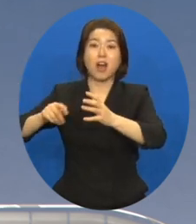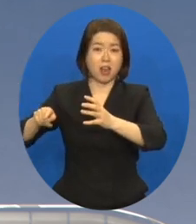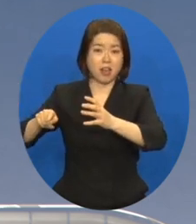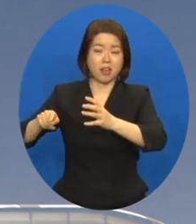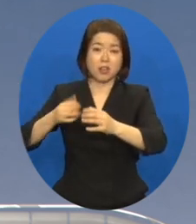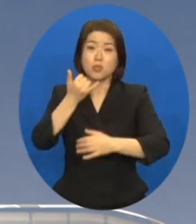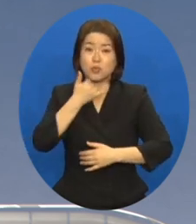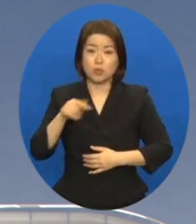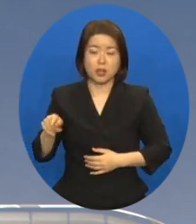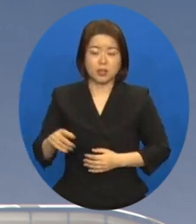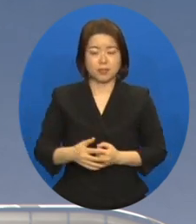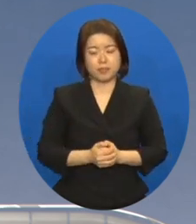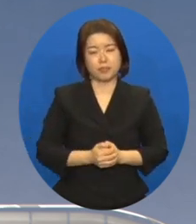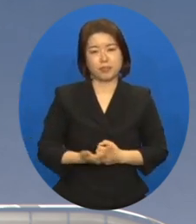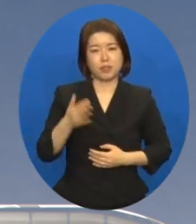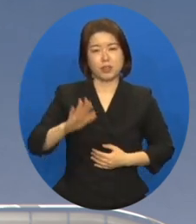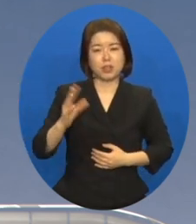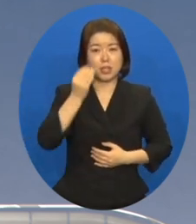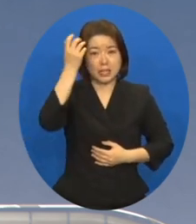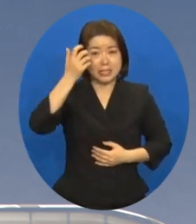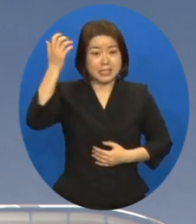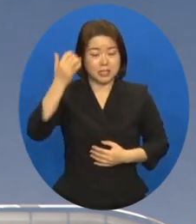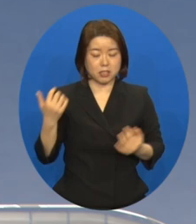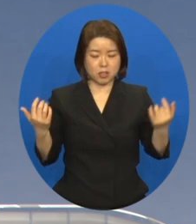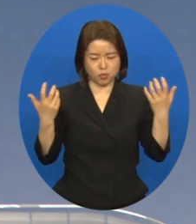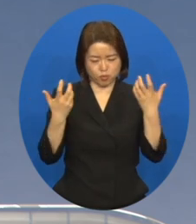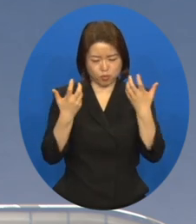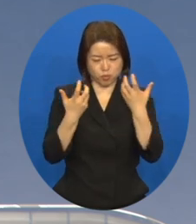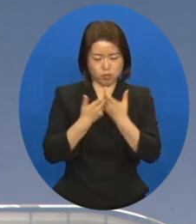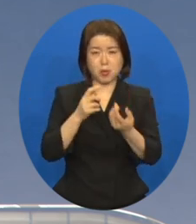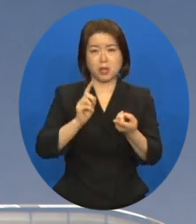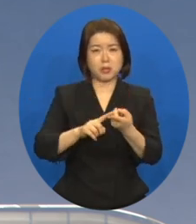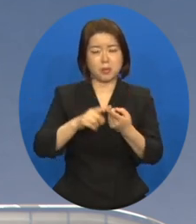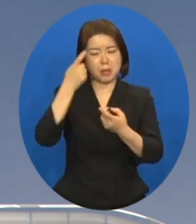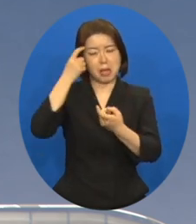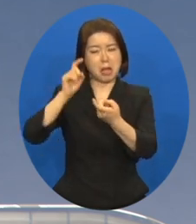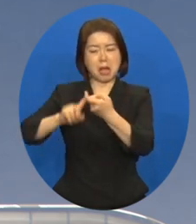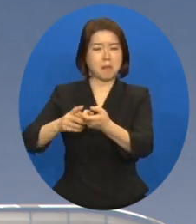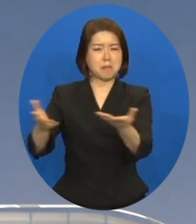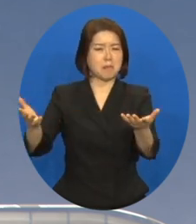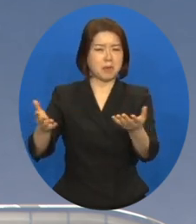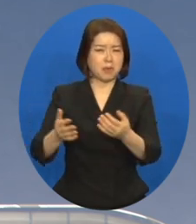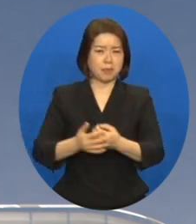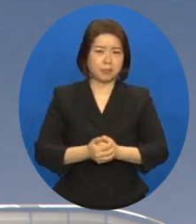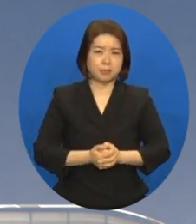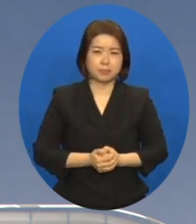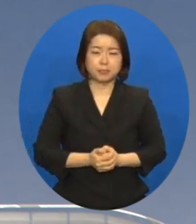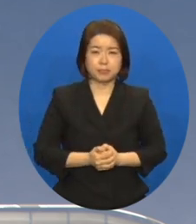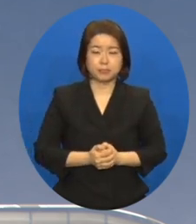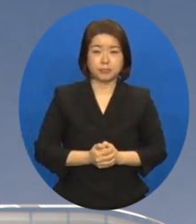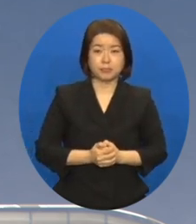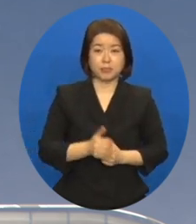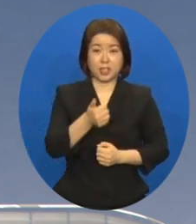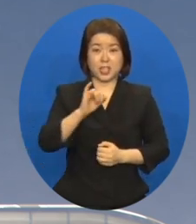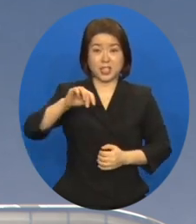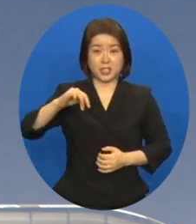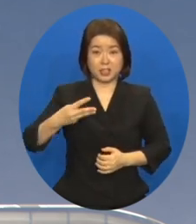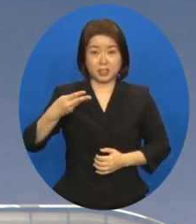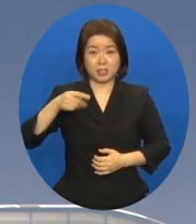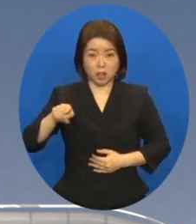그런데 성령의 충만함에 대해서는 별로 관심이 없었어요. 히틀러,